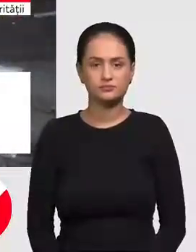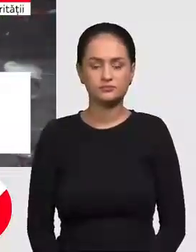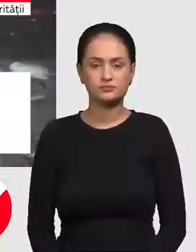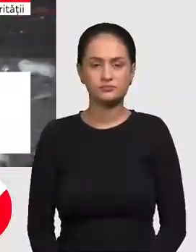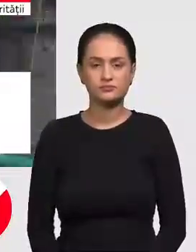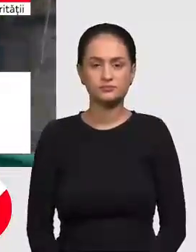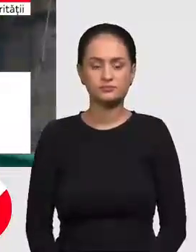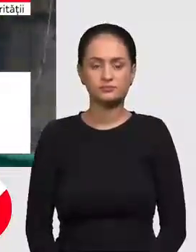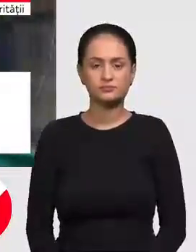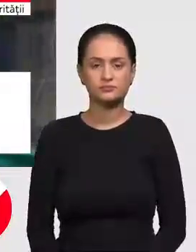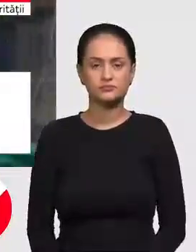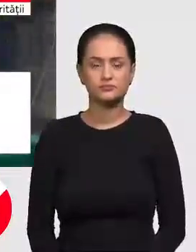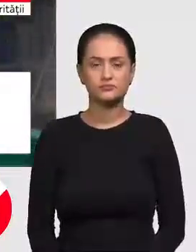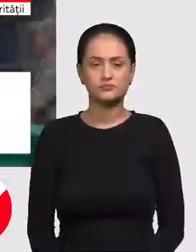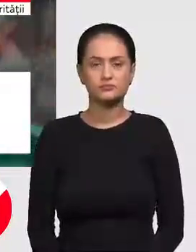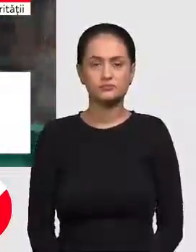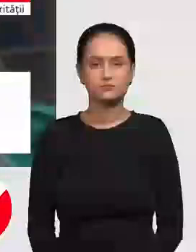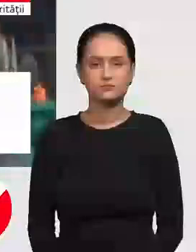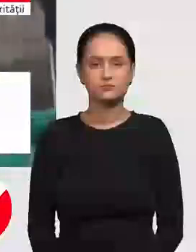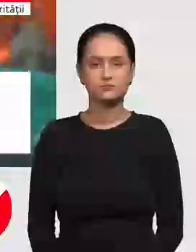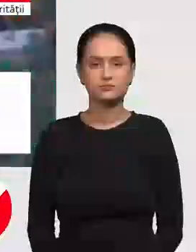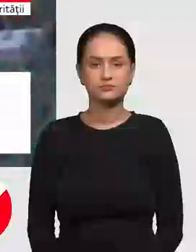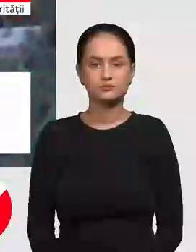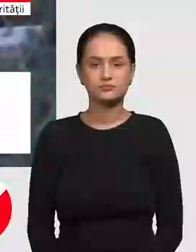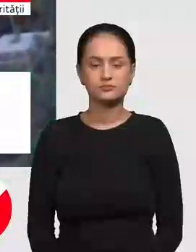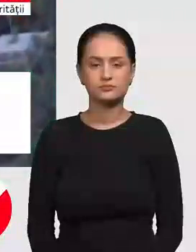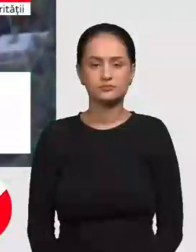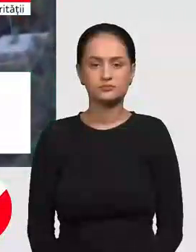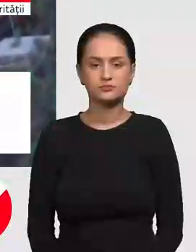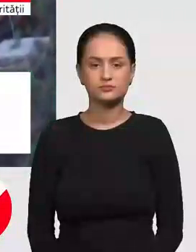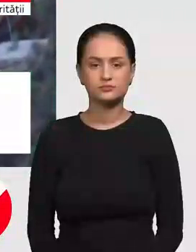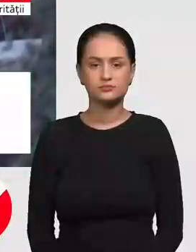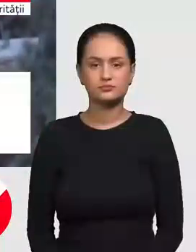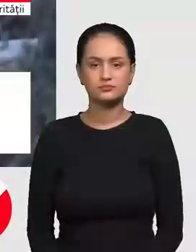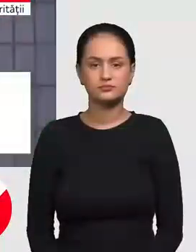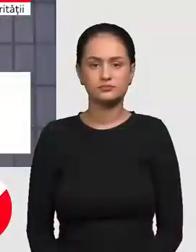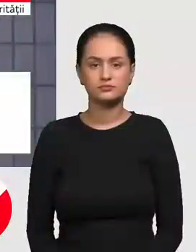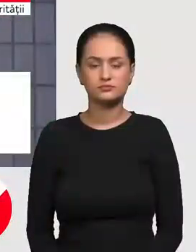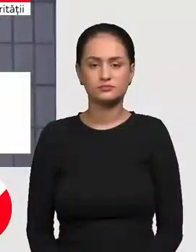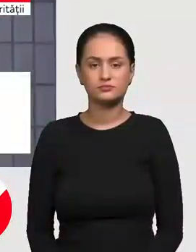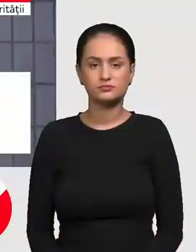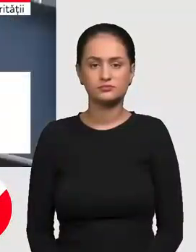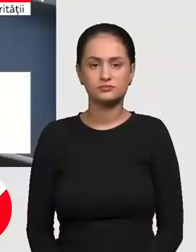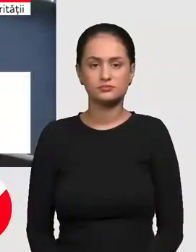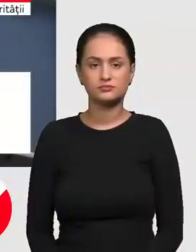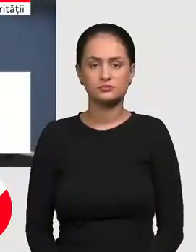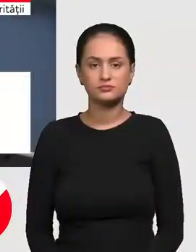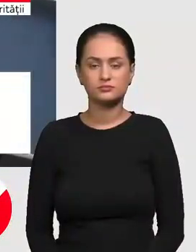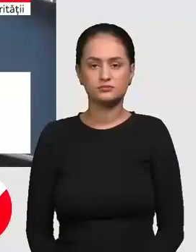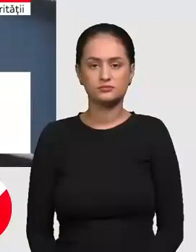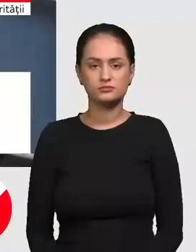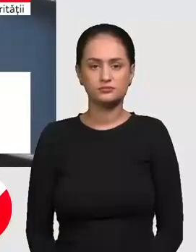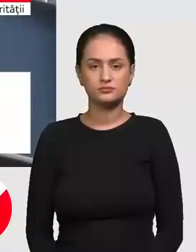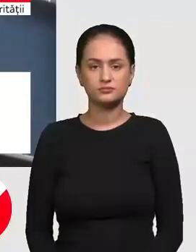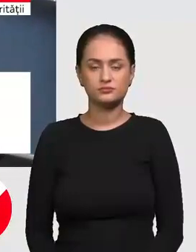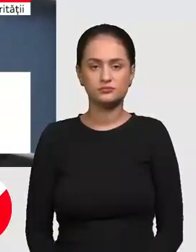Aviației cât și folosirea dronelor de luptă vor scădea de asemenea va fi îngreunată și mutarea echipamentelor de la sol în zonele